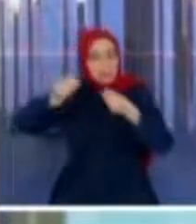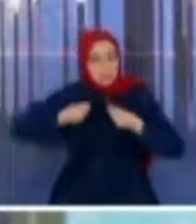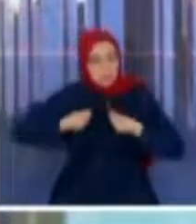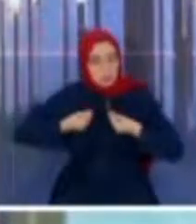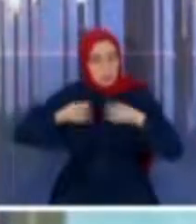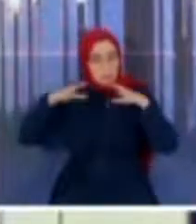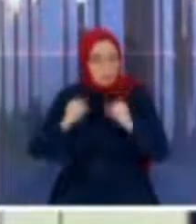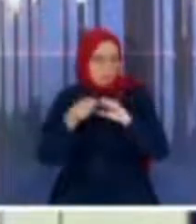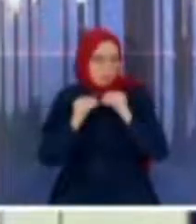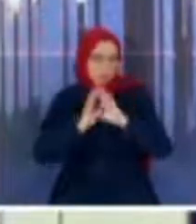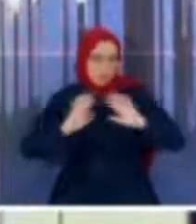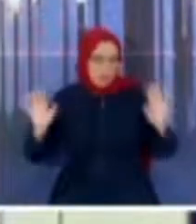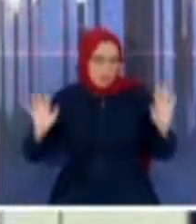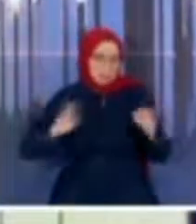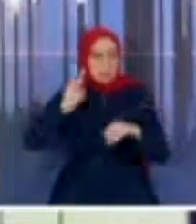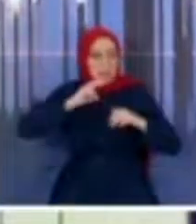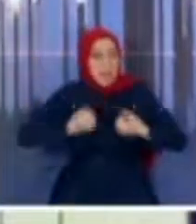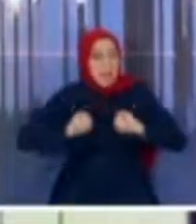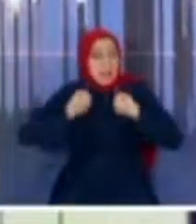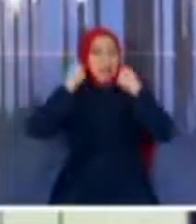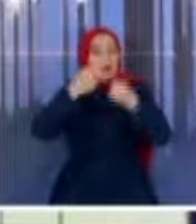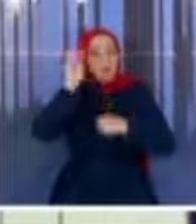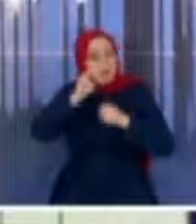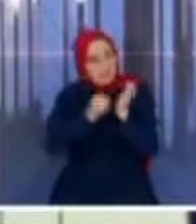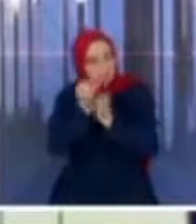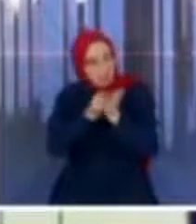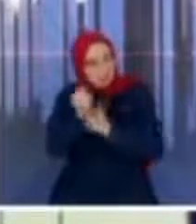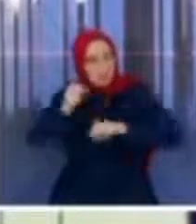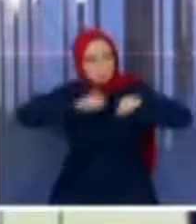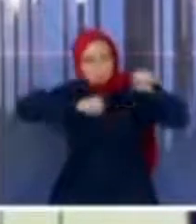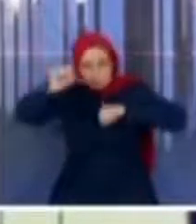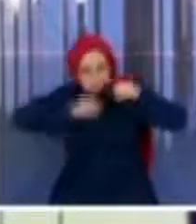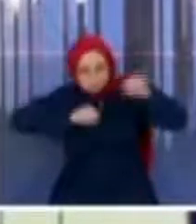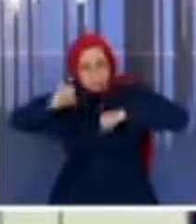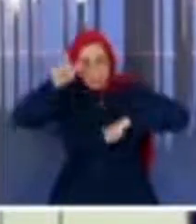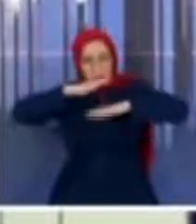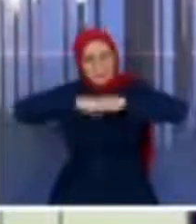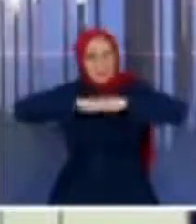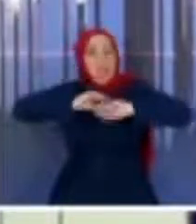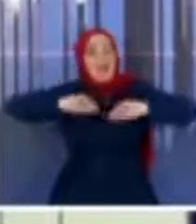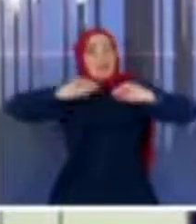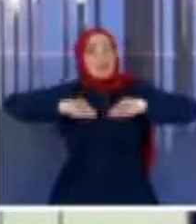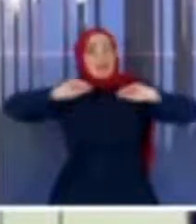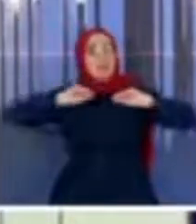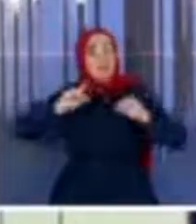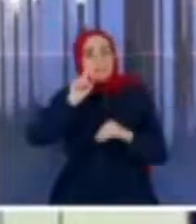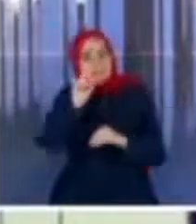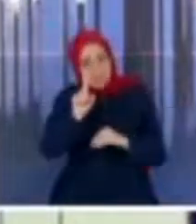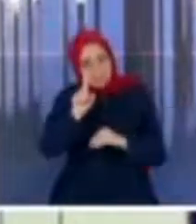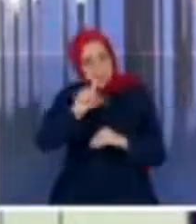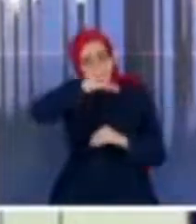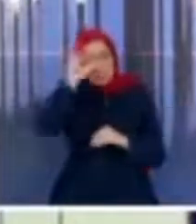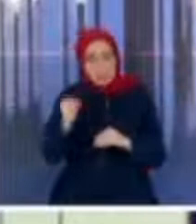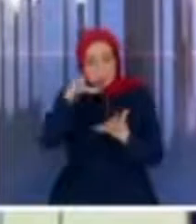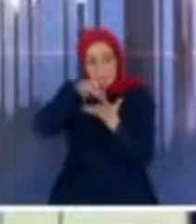اشكال. قاعدين نحاولوا انه نوصلوا في المعلومه وقاعدين ننشروا في الثقافه نتاع الاسعافات الاوليه. لكن من المهام نتاع المركز نتاعنا